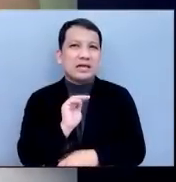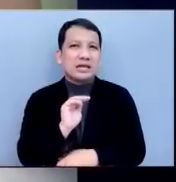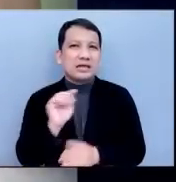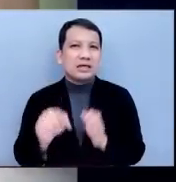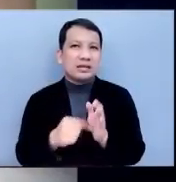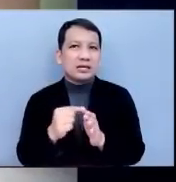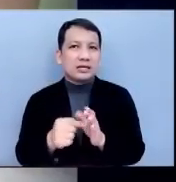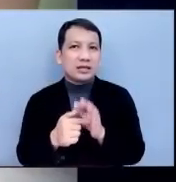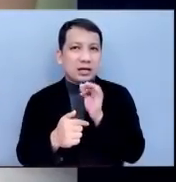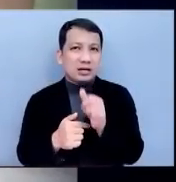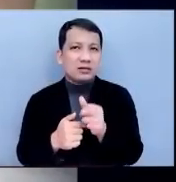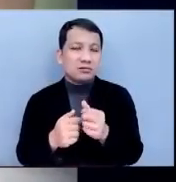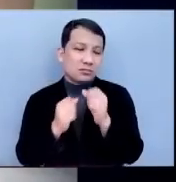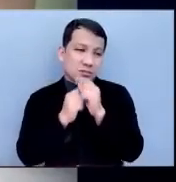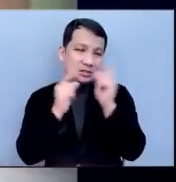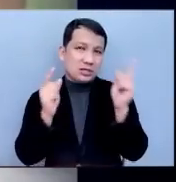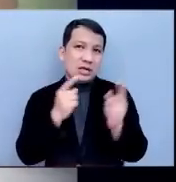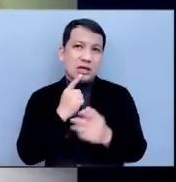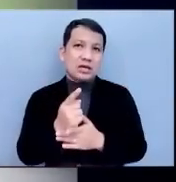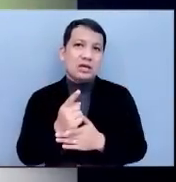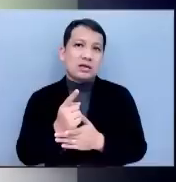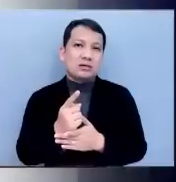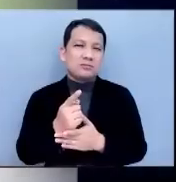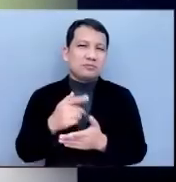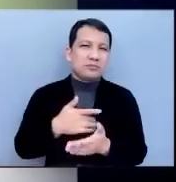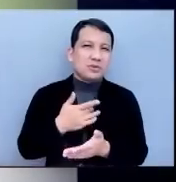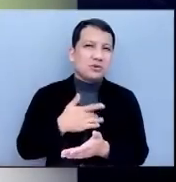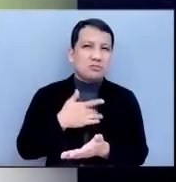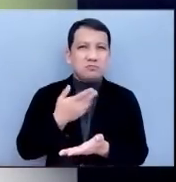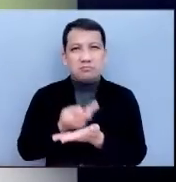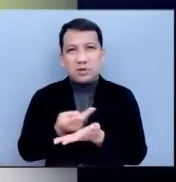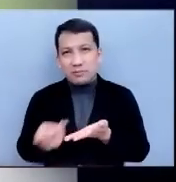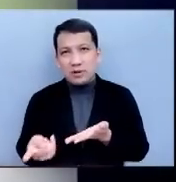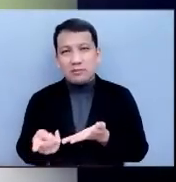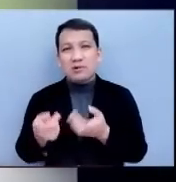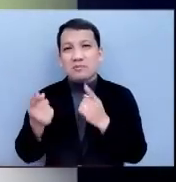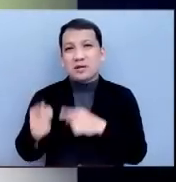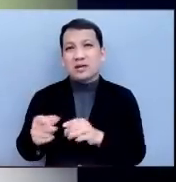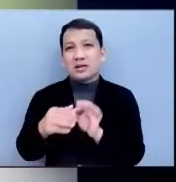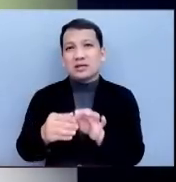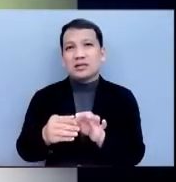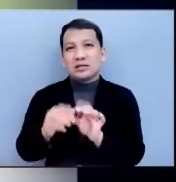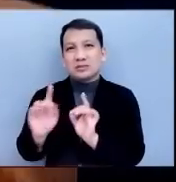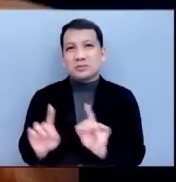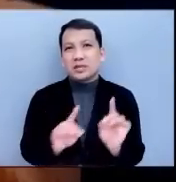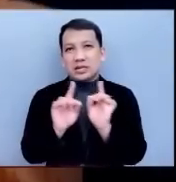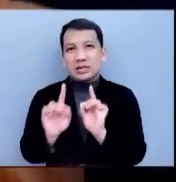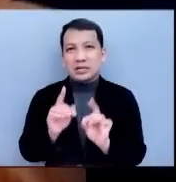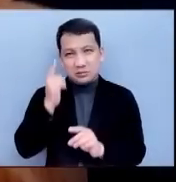na bigla na lang akong parang babagsak. Epekto siguro ng pagdadialysis ko.